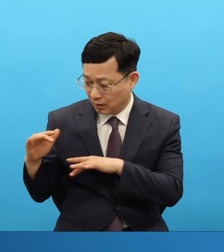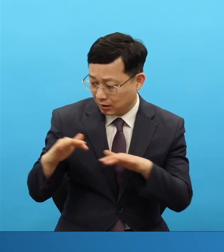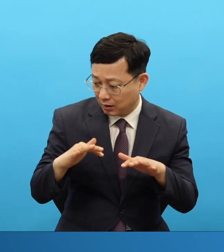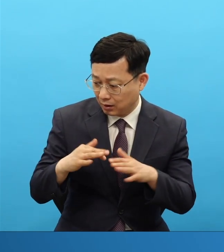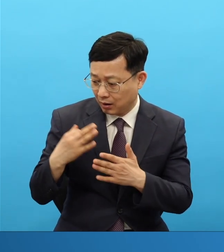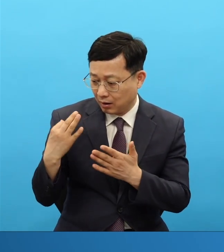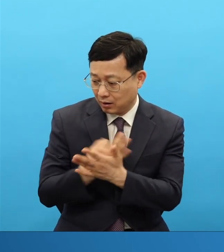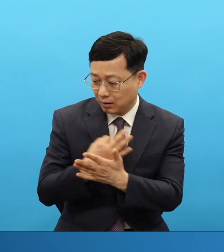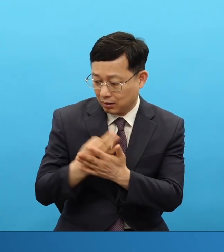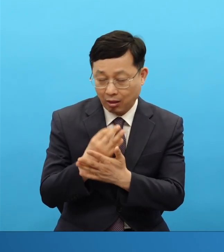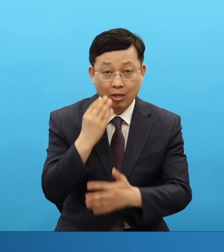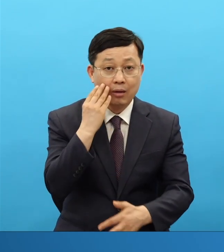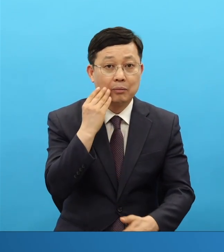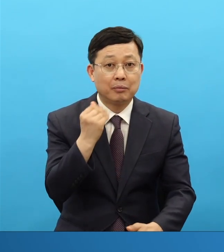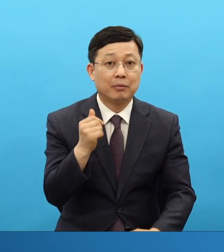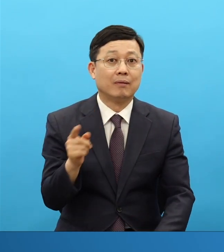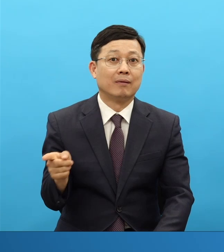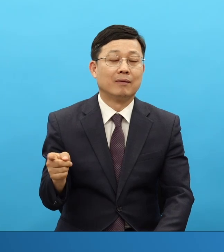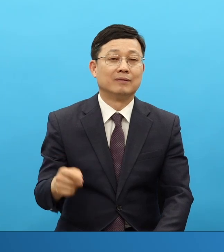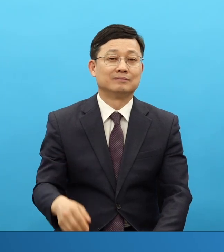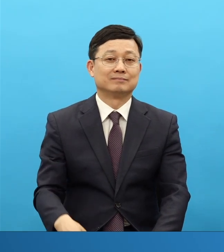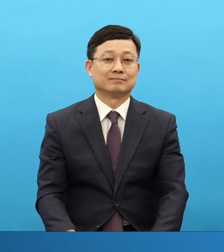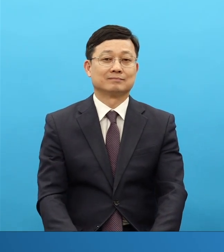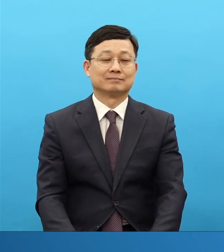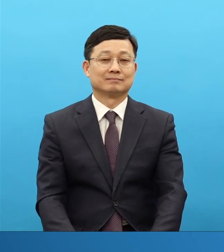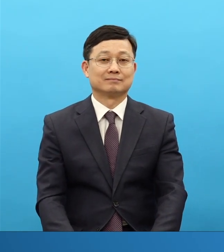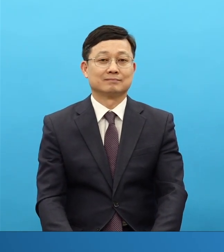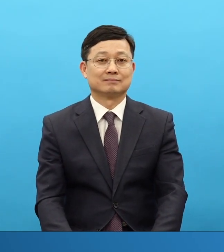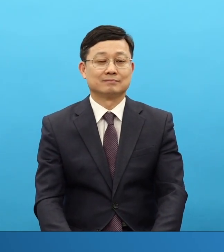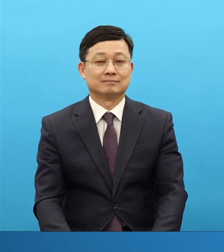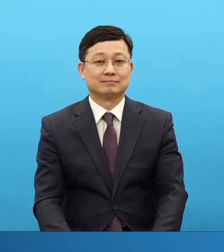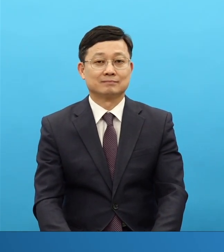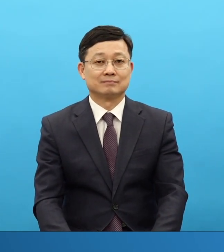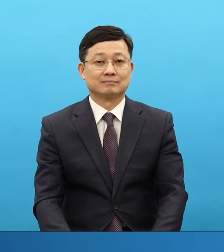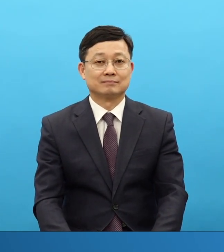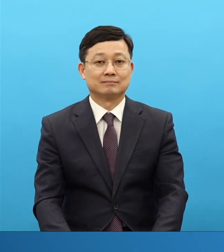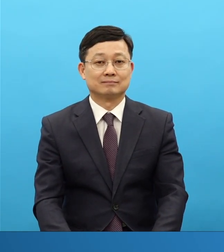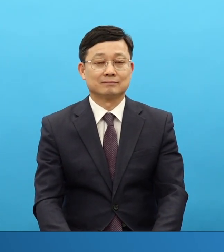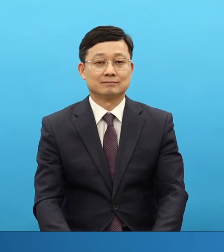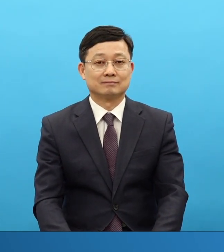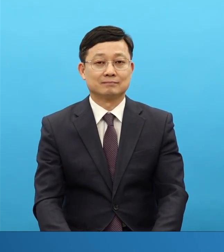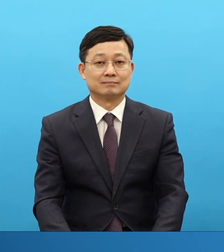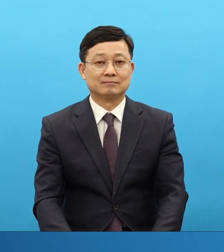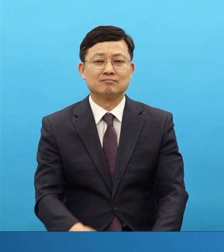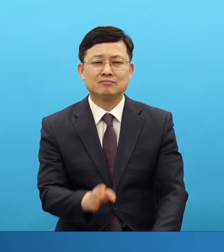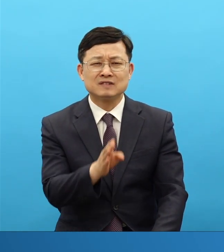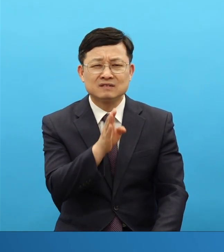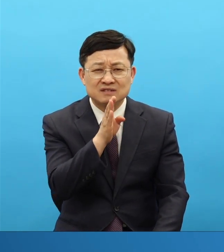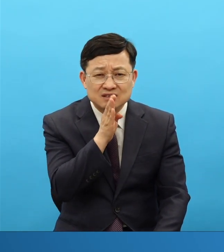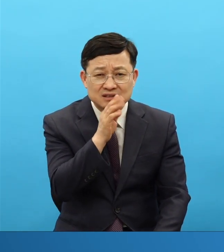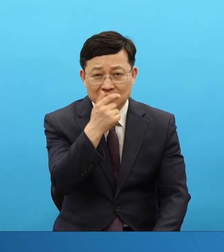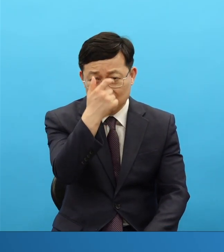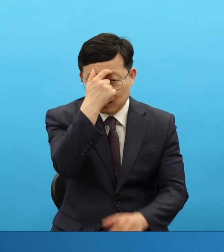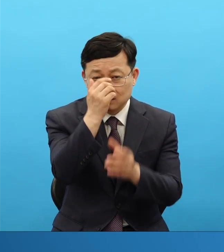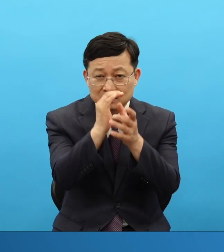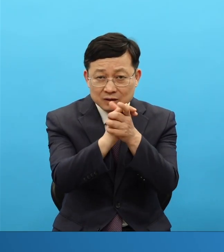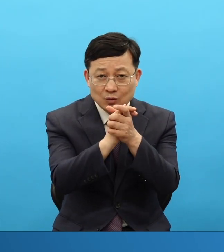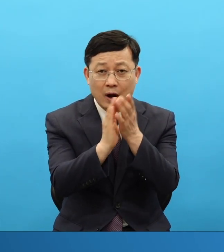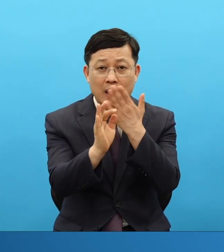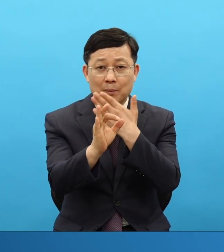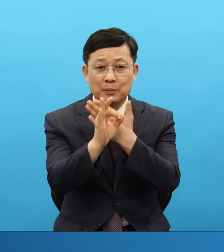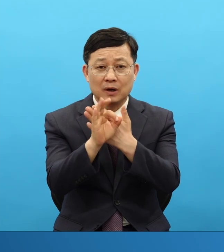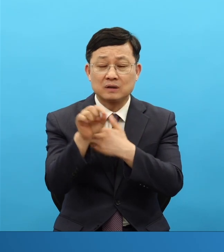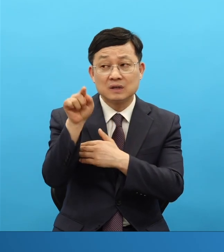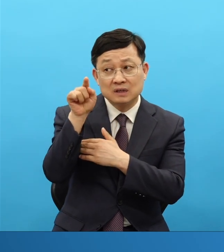장사를 잘하는 거예요. That's how well they run their businesses. 그래서 여러분들이 진짜 기도하면 이 응답 나옵니다. And so if you